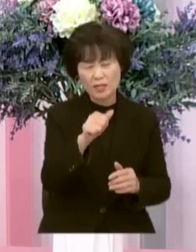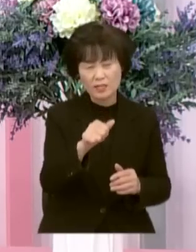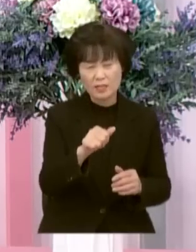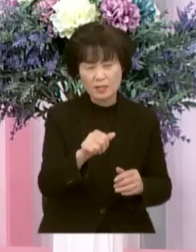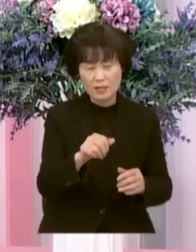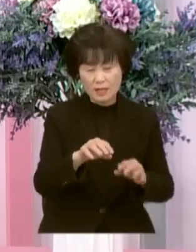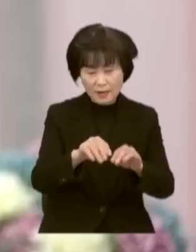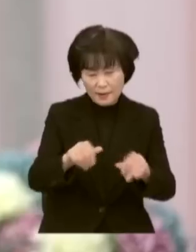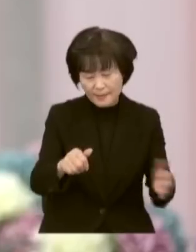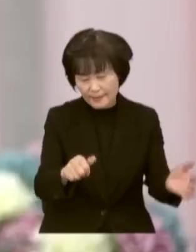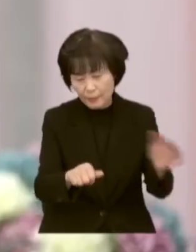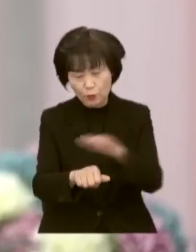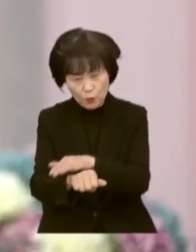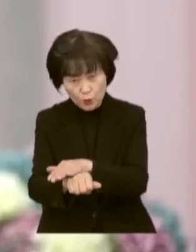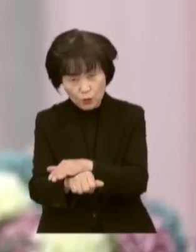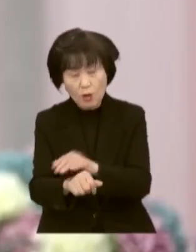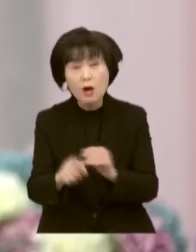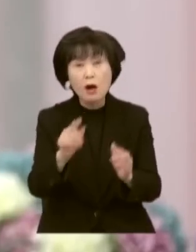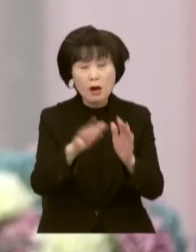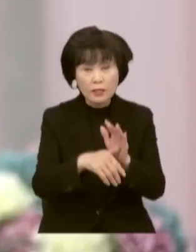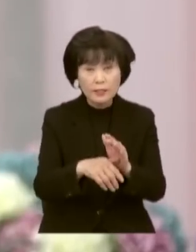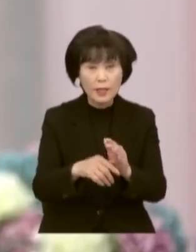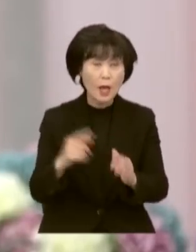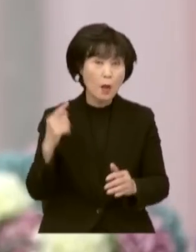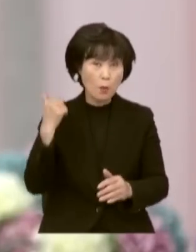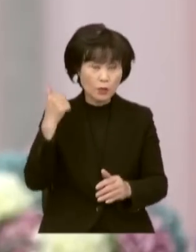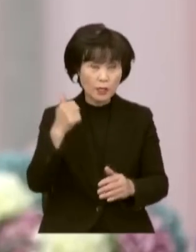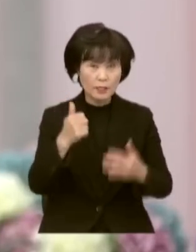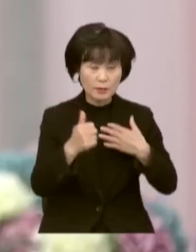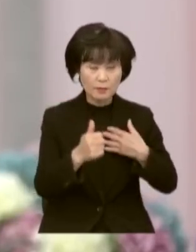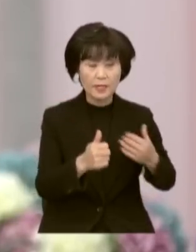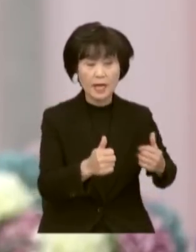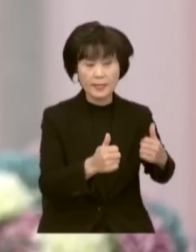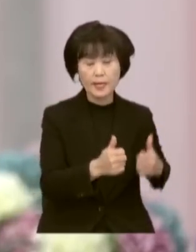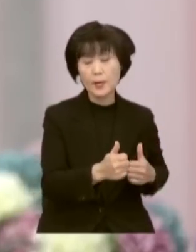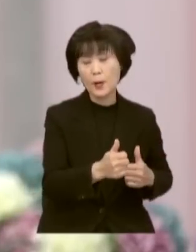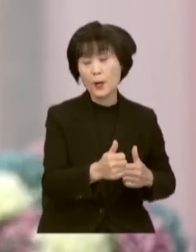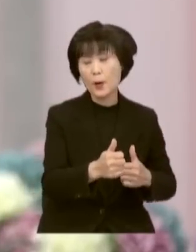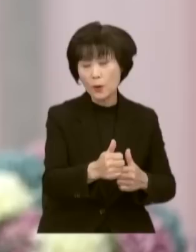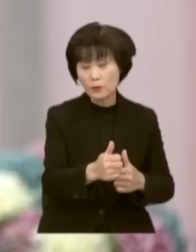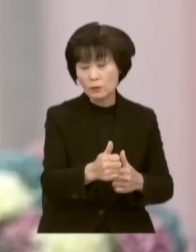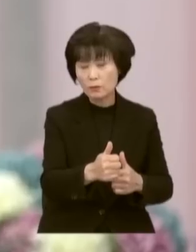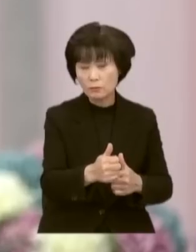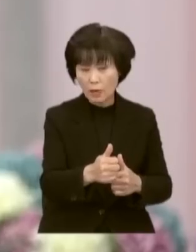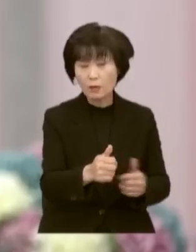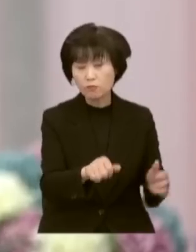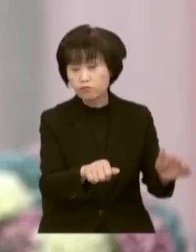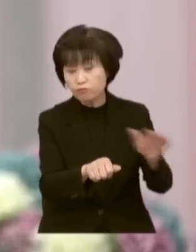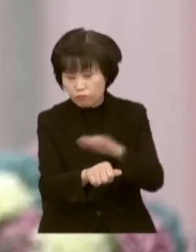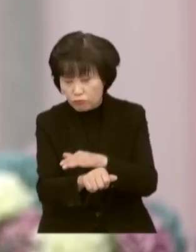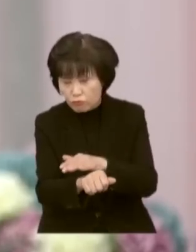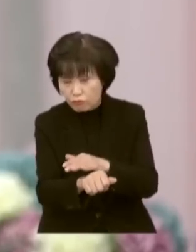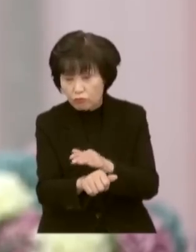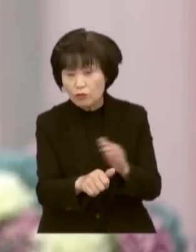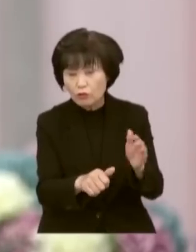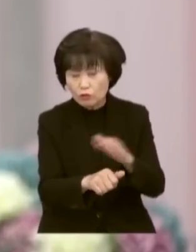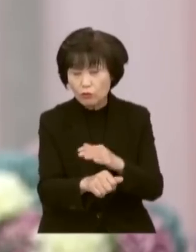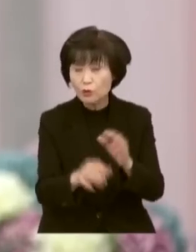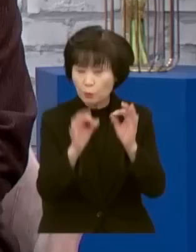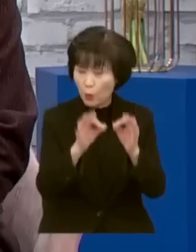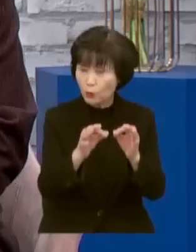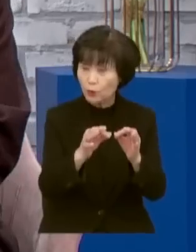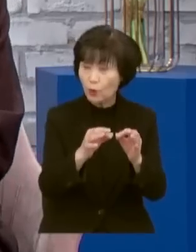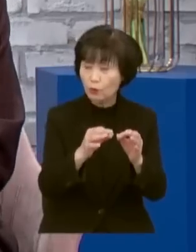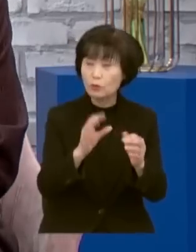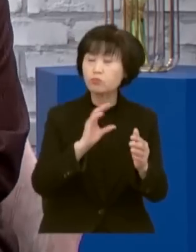되게 신기한 게 목사님이요 제 뒤에 따라오셨거든요. 근데 그 장면을 이렇게 보고 그냥 지나가시는 거예요. 도와줄 줄 알았거든요.